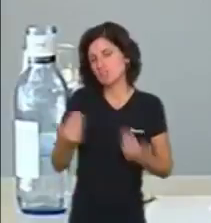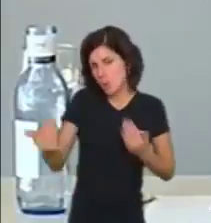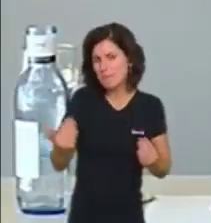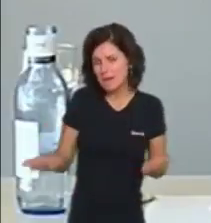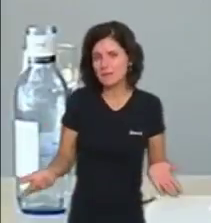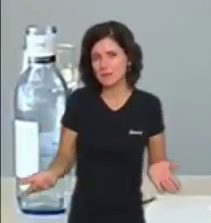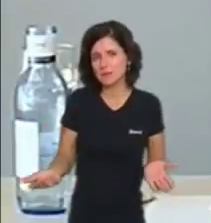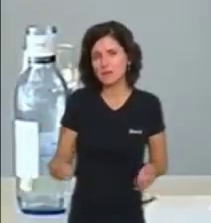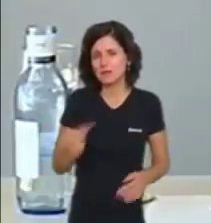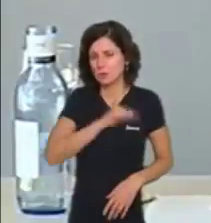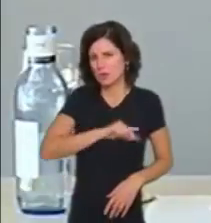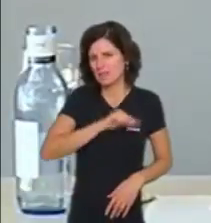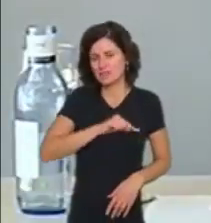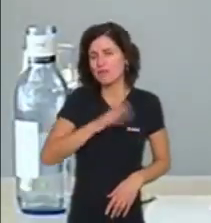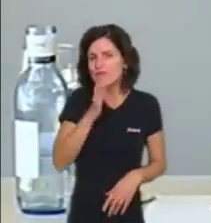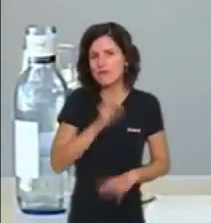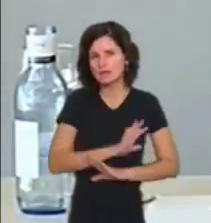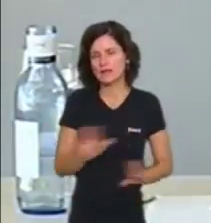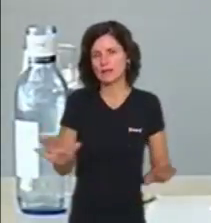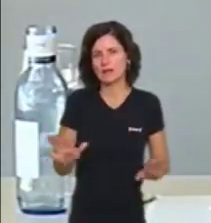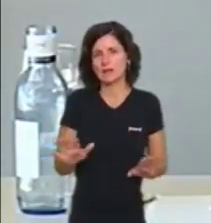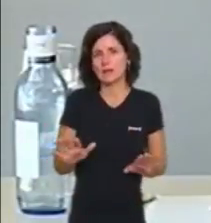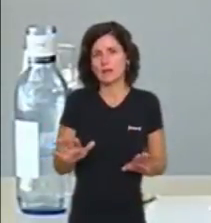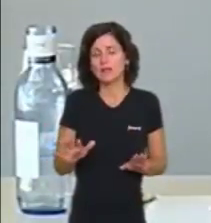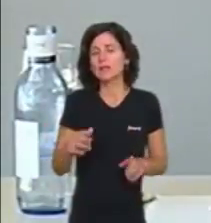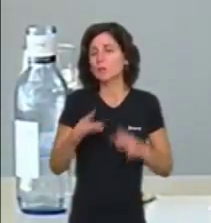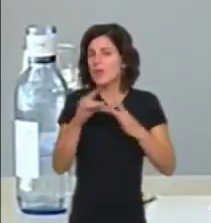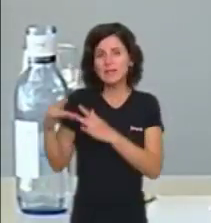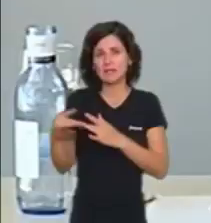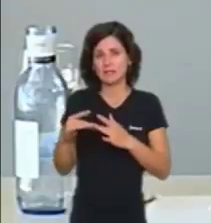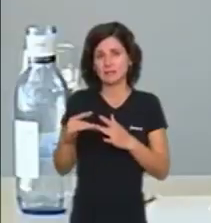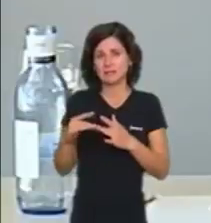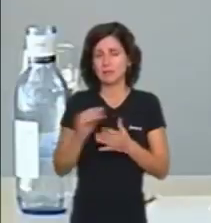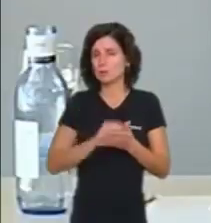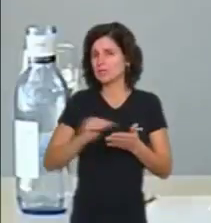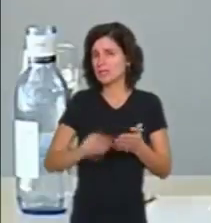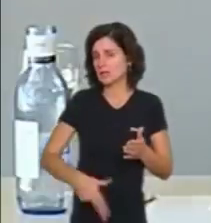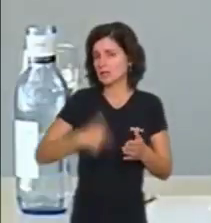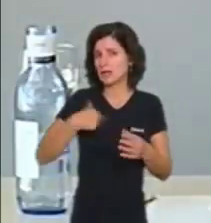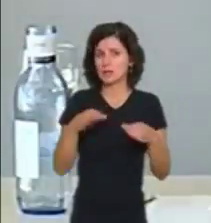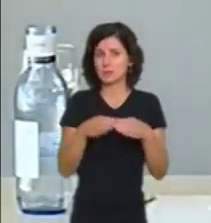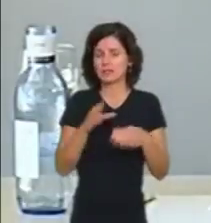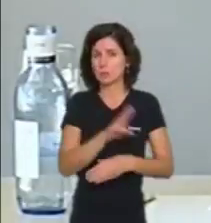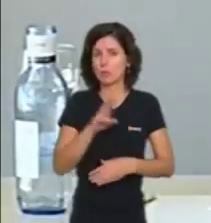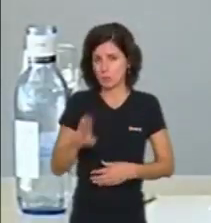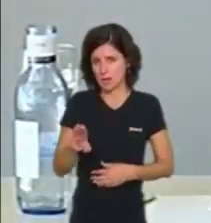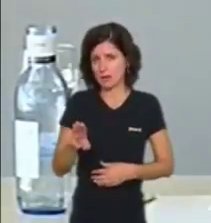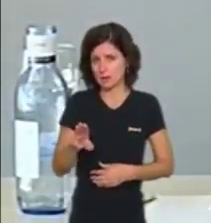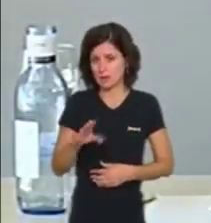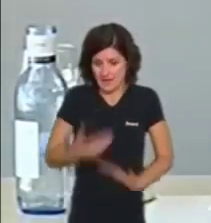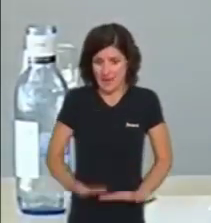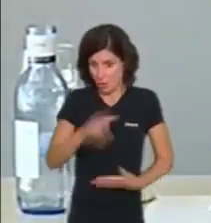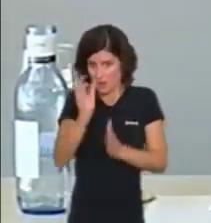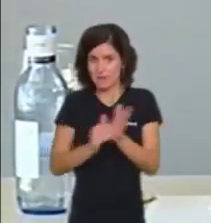perquè me resulta indignant que una dirigent d'un alt nivell, com la senyora Eva Ortiz, que és la secretària general del Partit Popular en